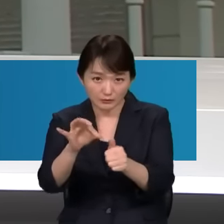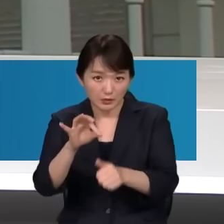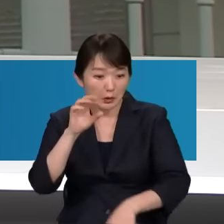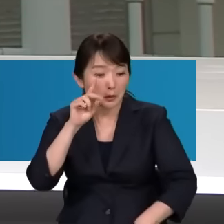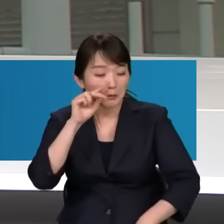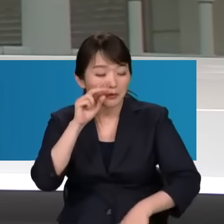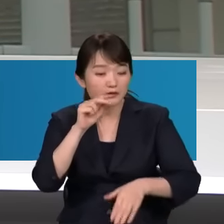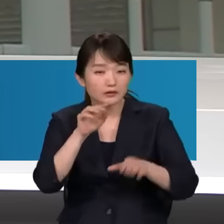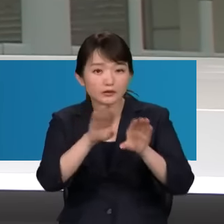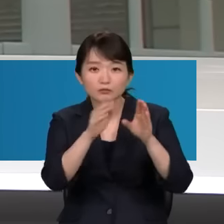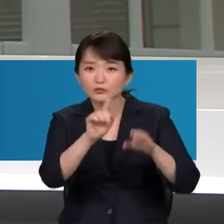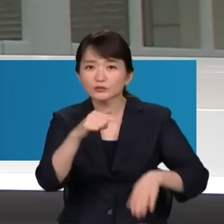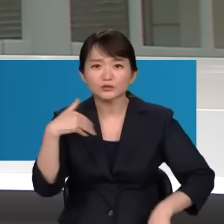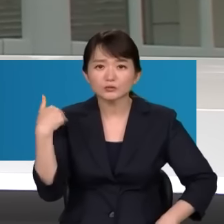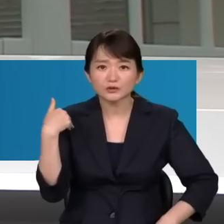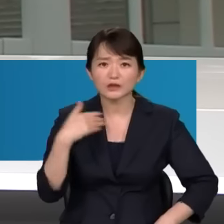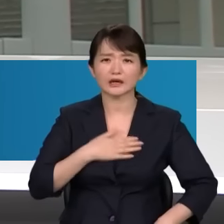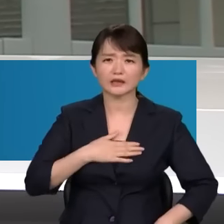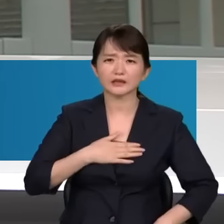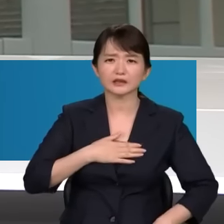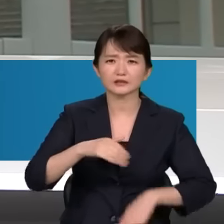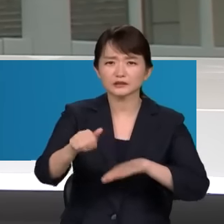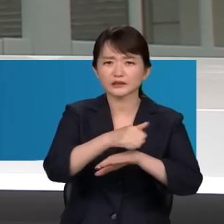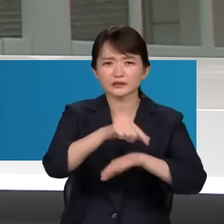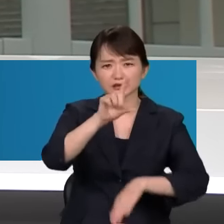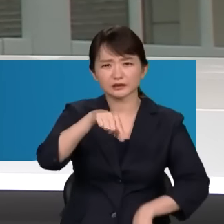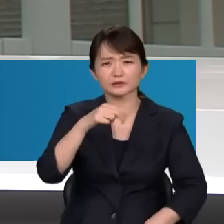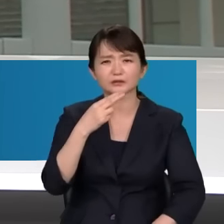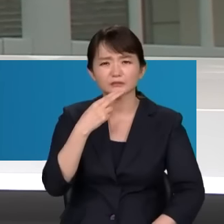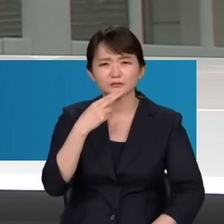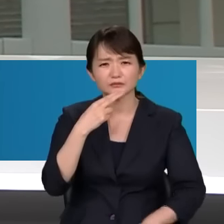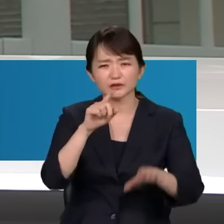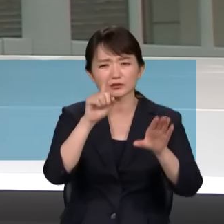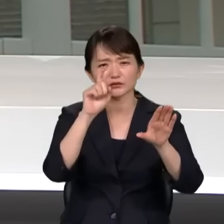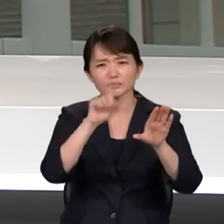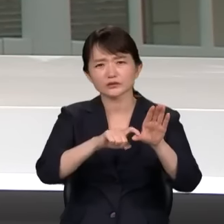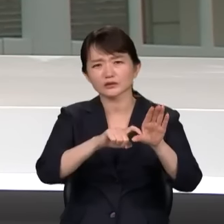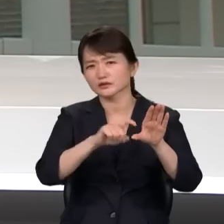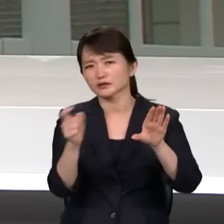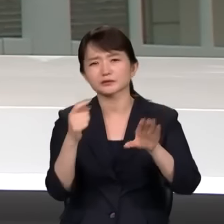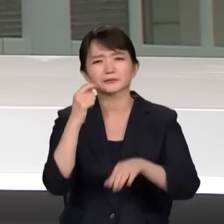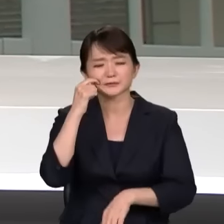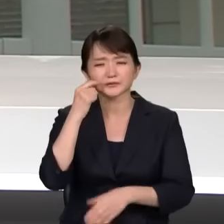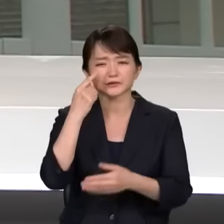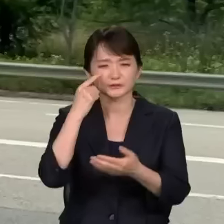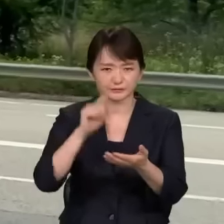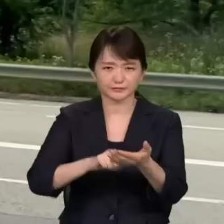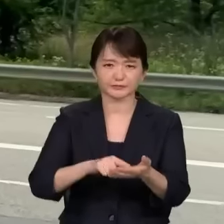몰랐고 알았더라도 출입카드가 없어 열지 못했을 걸로 드러났습니다. 이희령 기자입니다.